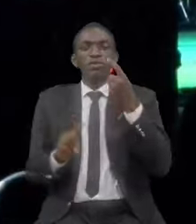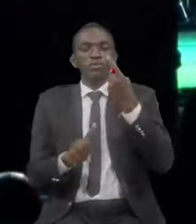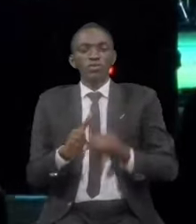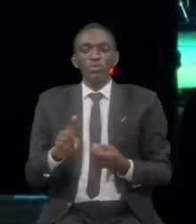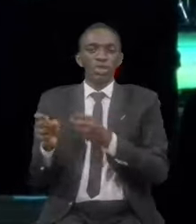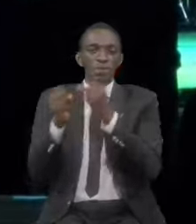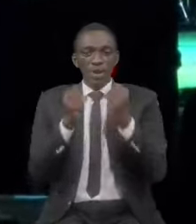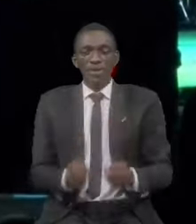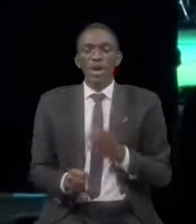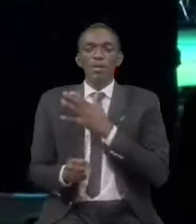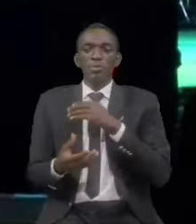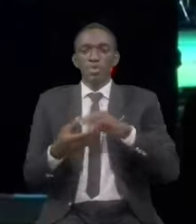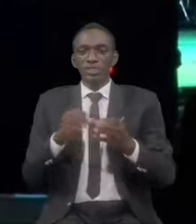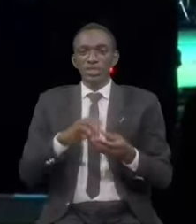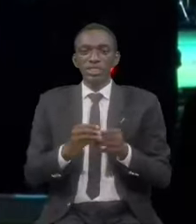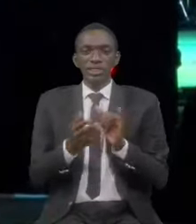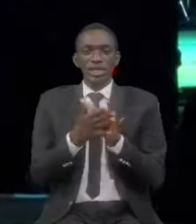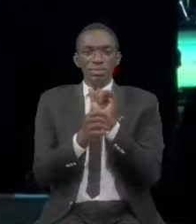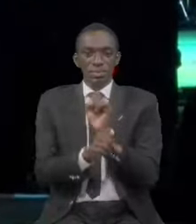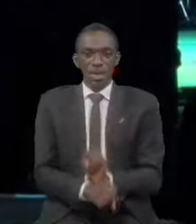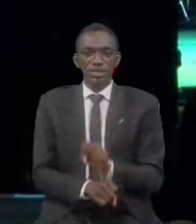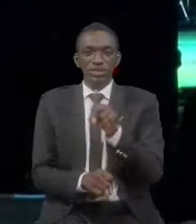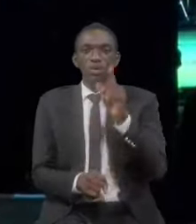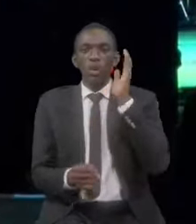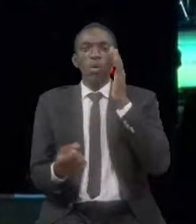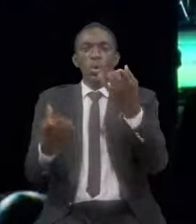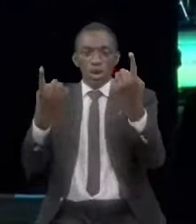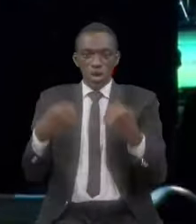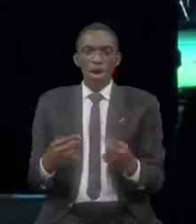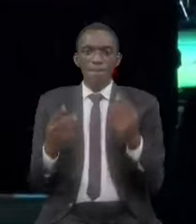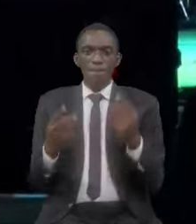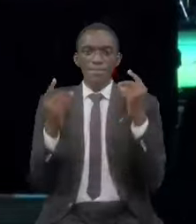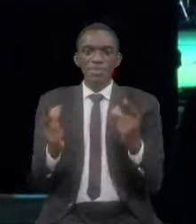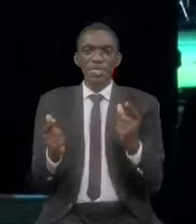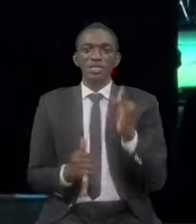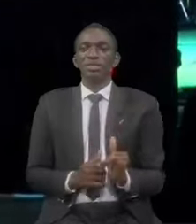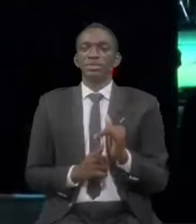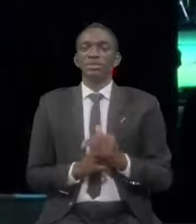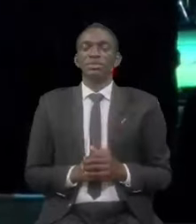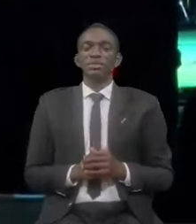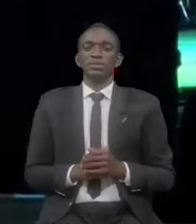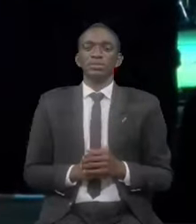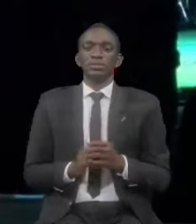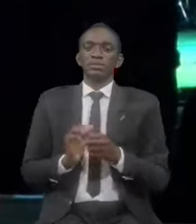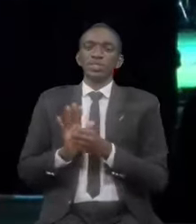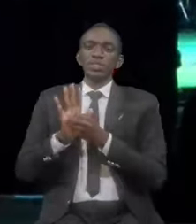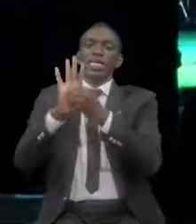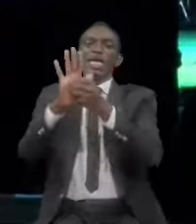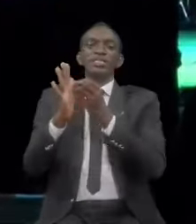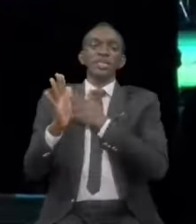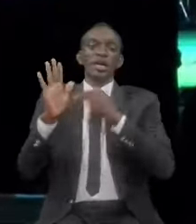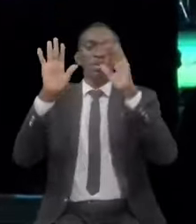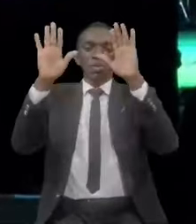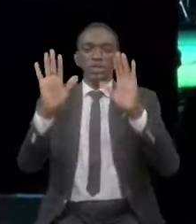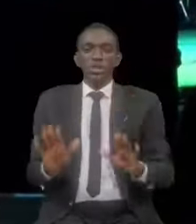Vous serez délivrés du pouvoir et des chaînes qui vous lient. Les signes et les